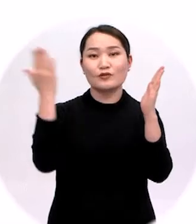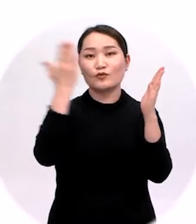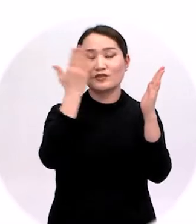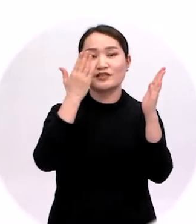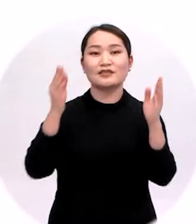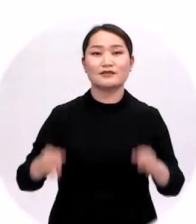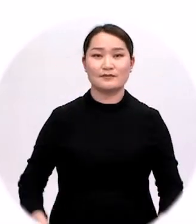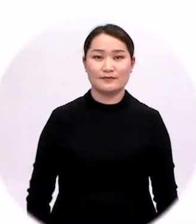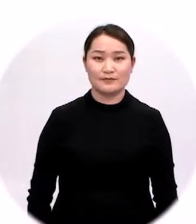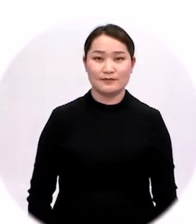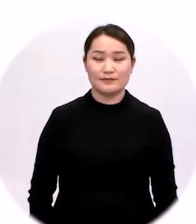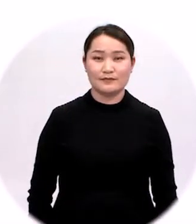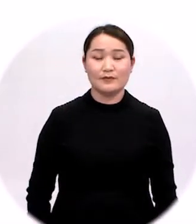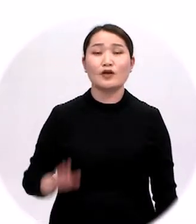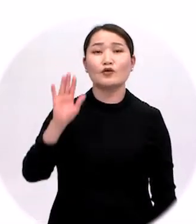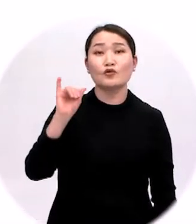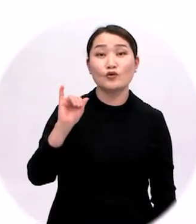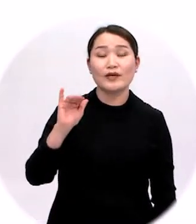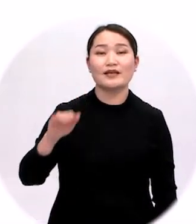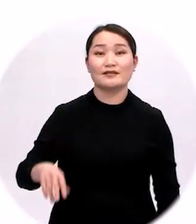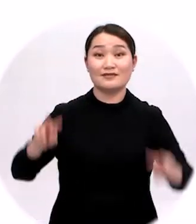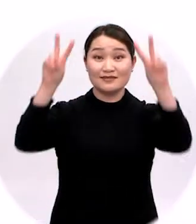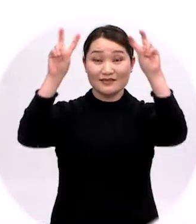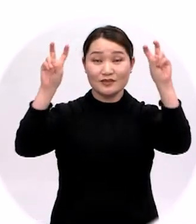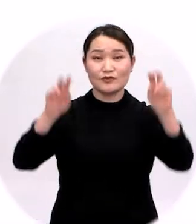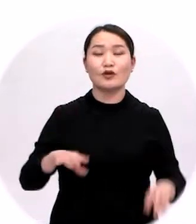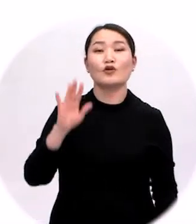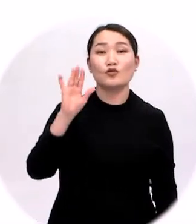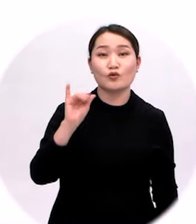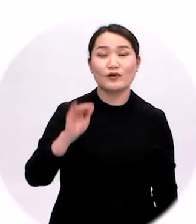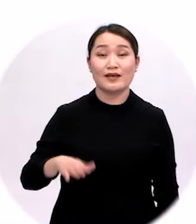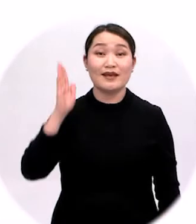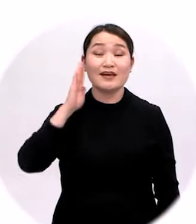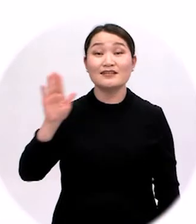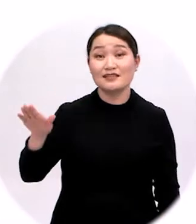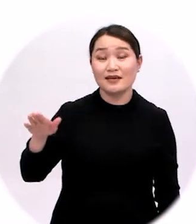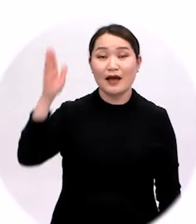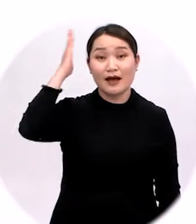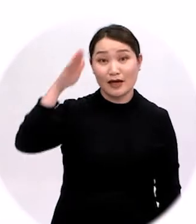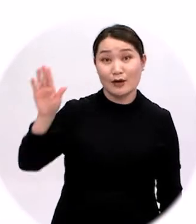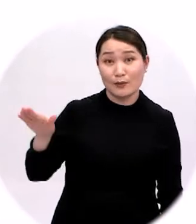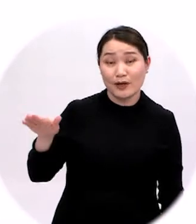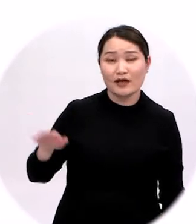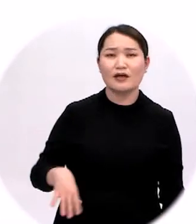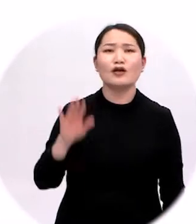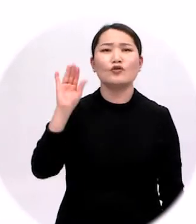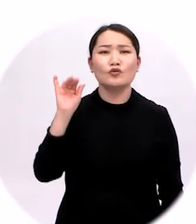уншия. Юу вэ? Ээжээ, аваа, энэ юу